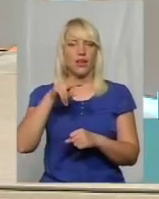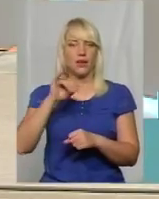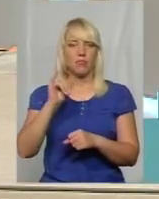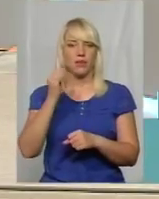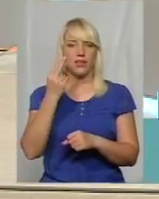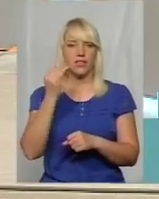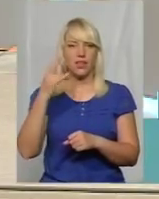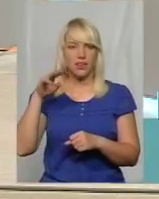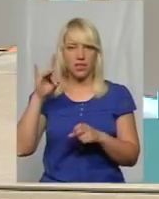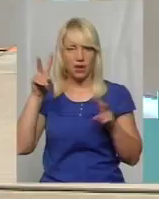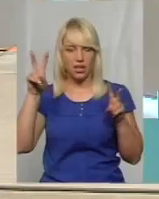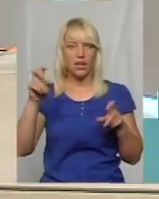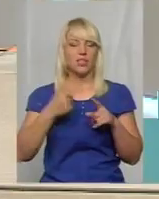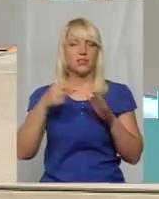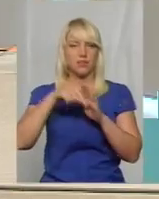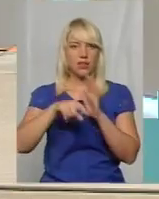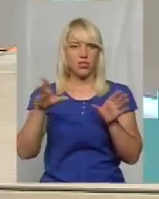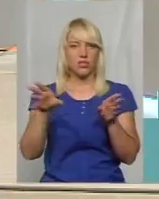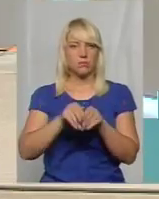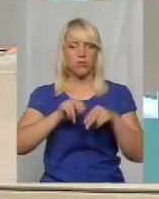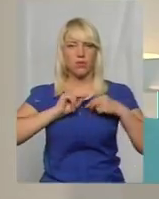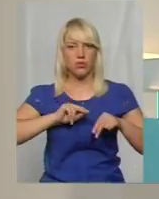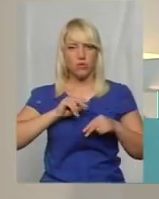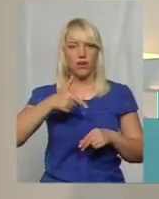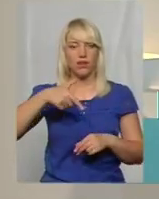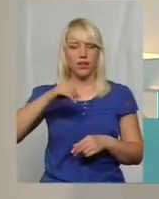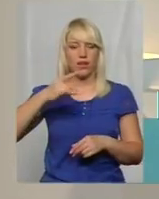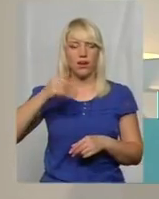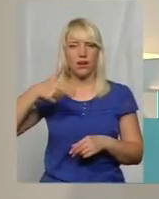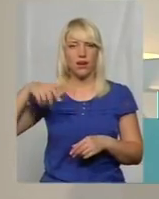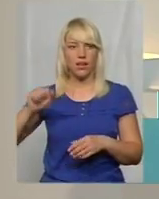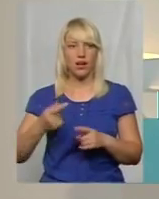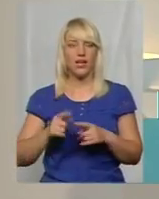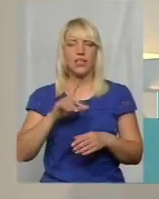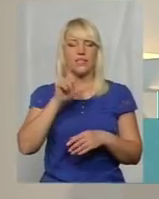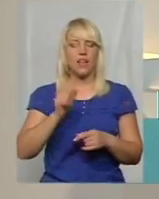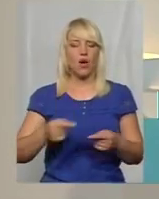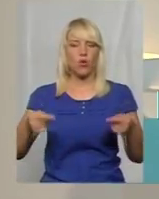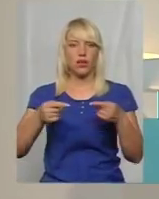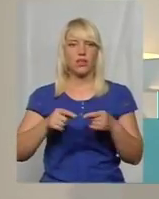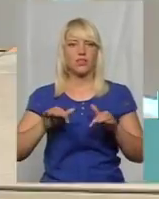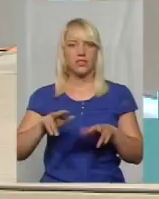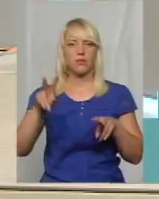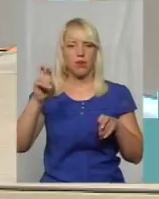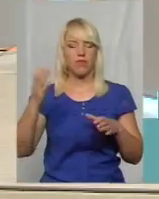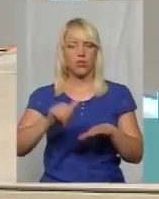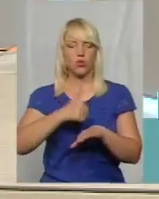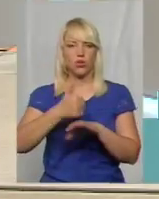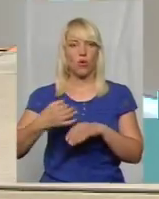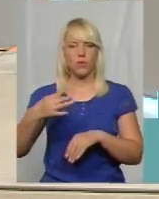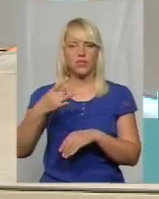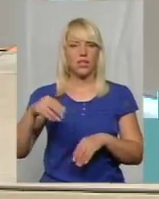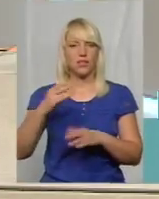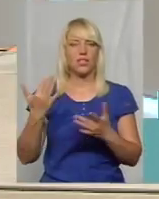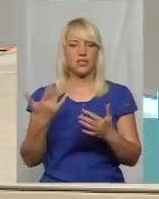Олександром Герегою і фракцією політичної партії, якого за конкретні справи очолюєте в обласній раді. Наскільки ці складові вплинули